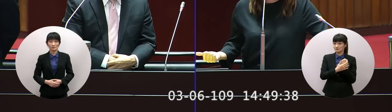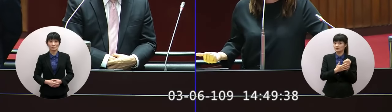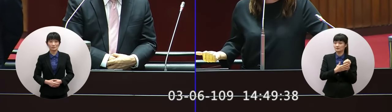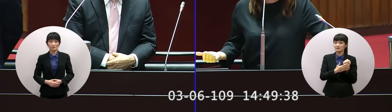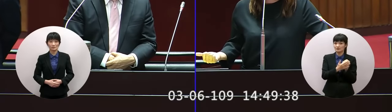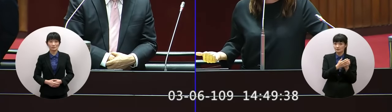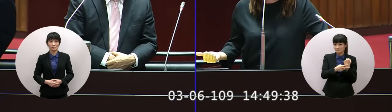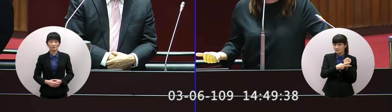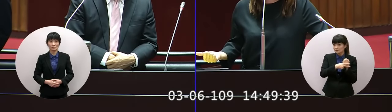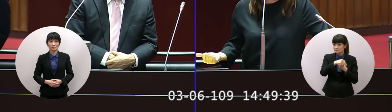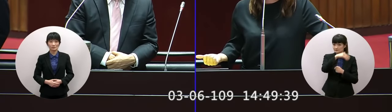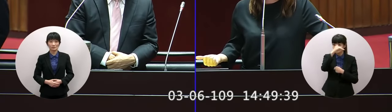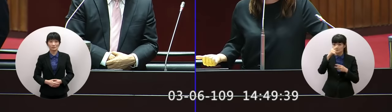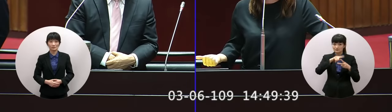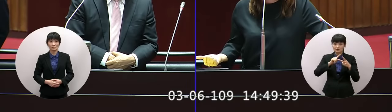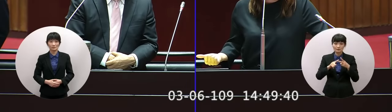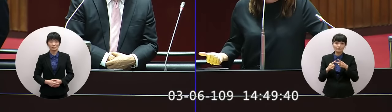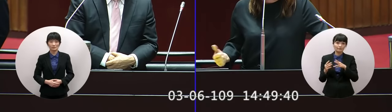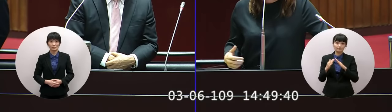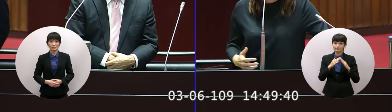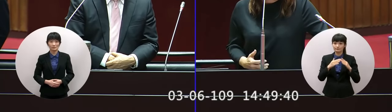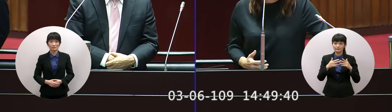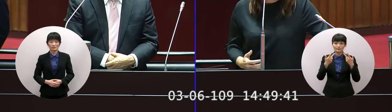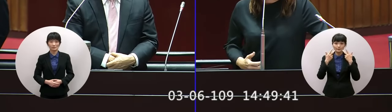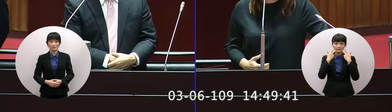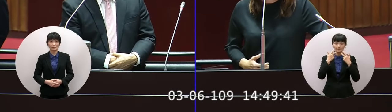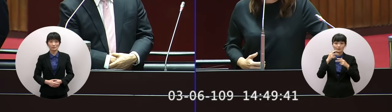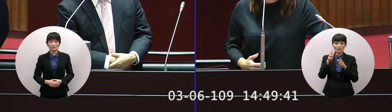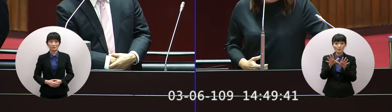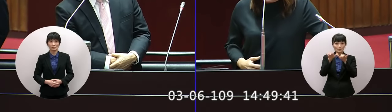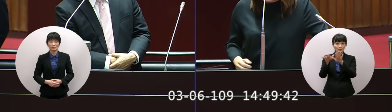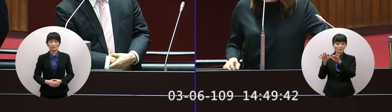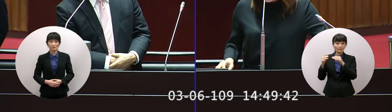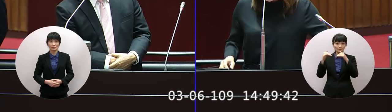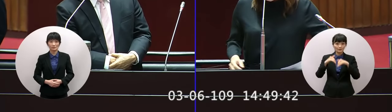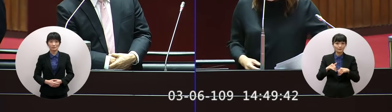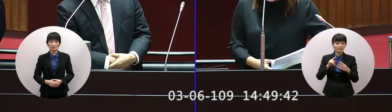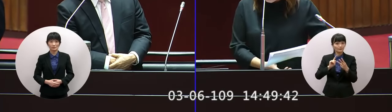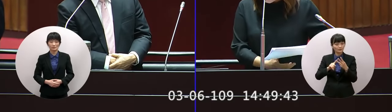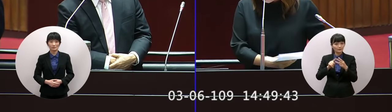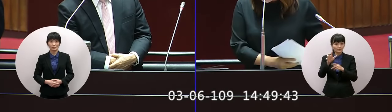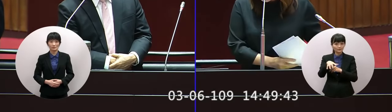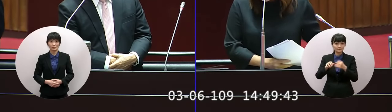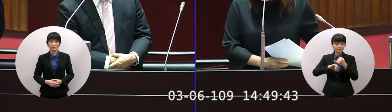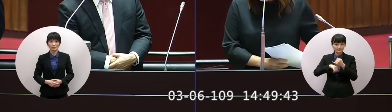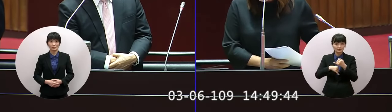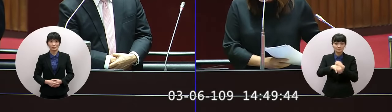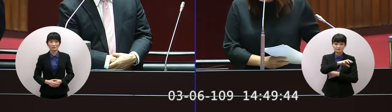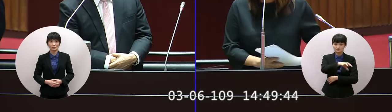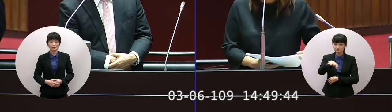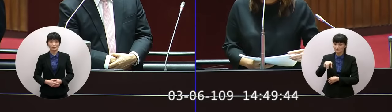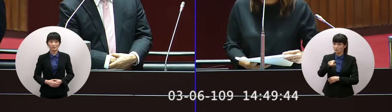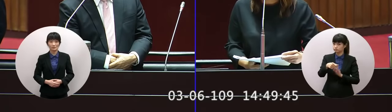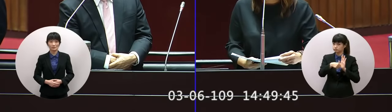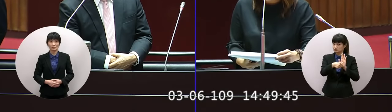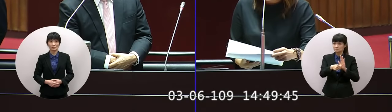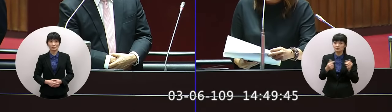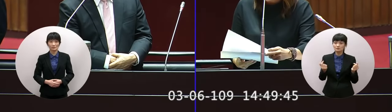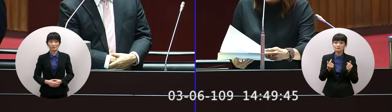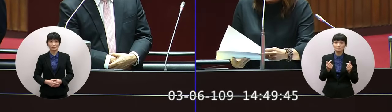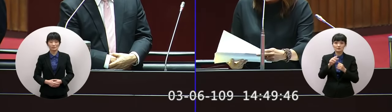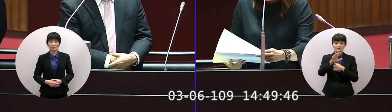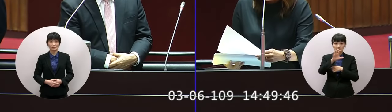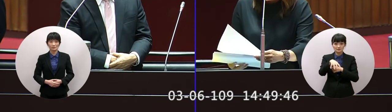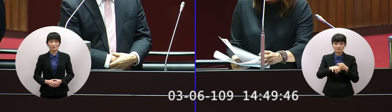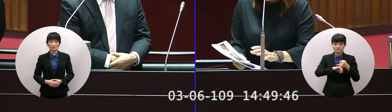源那个花莲的蝴蝶谷，还有刚刚垦丁的这几个，我们可以看一下哈，像垦丁的夏都酒